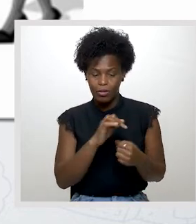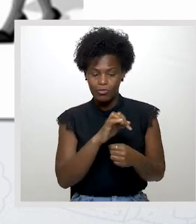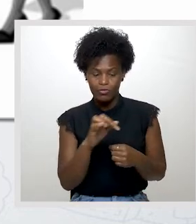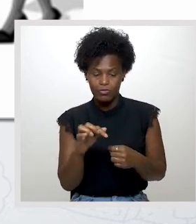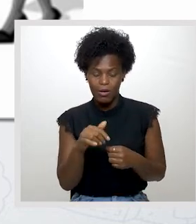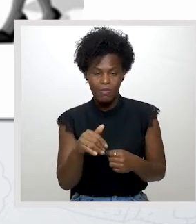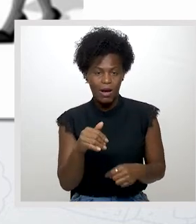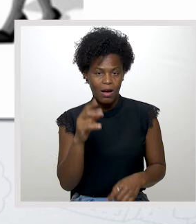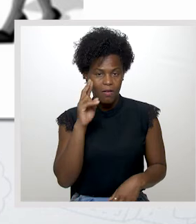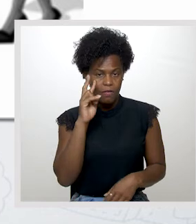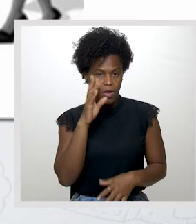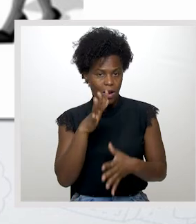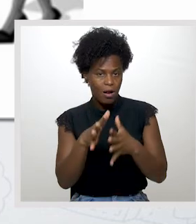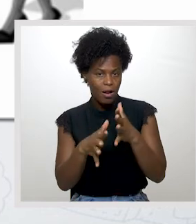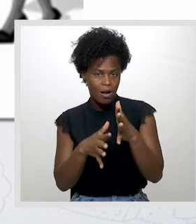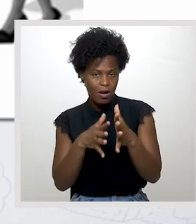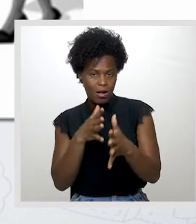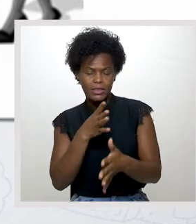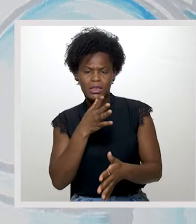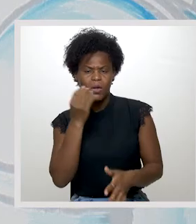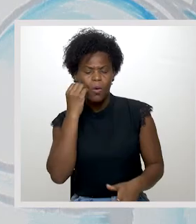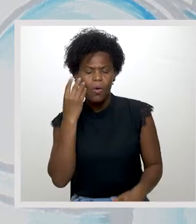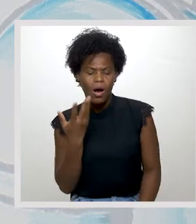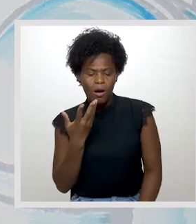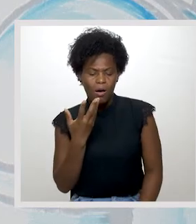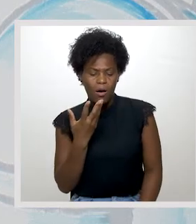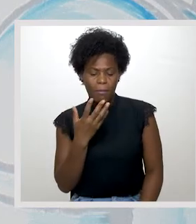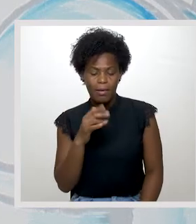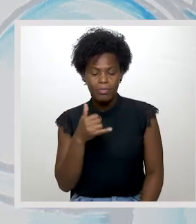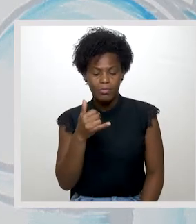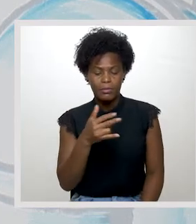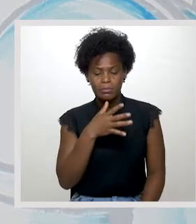allez écouter leur description et vous allez